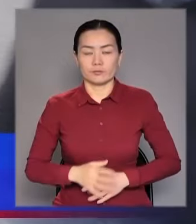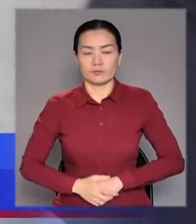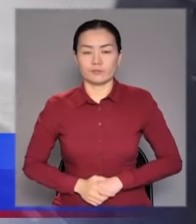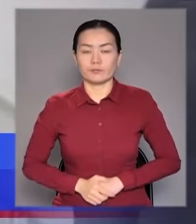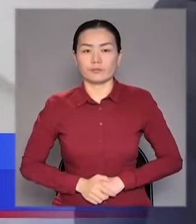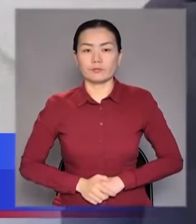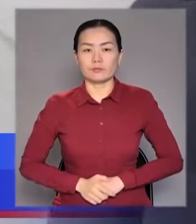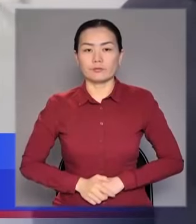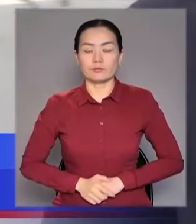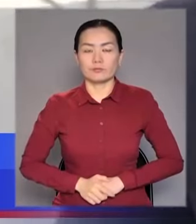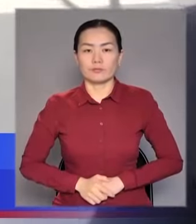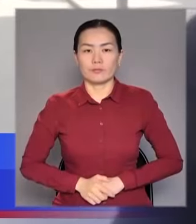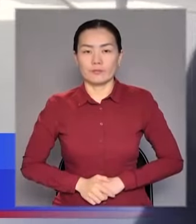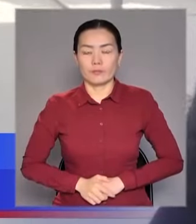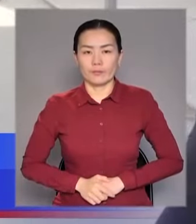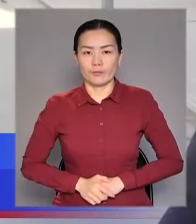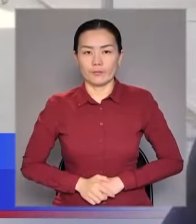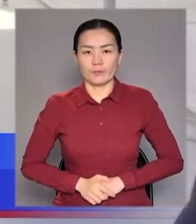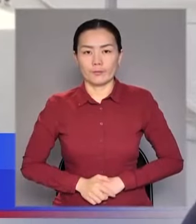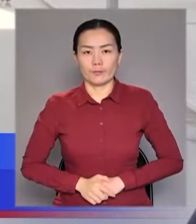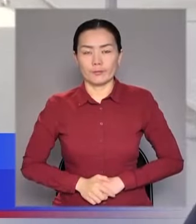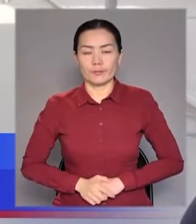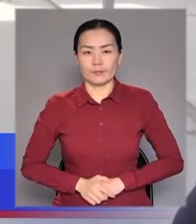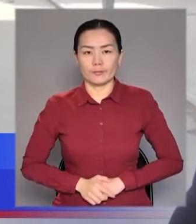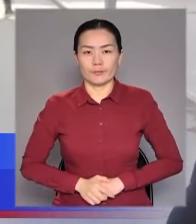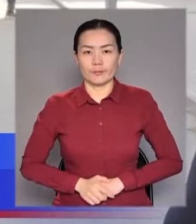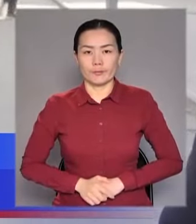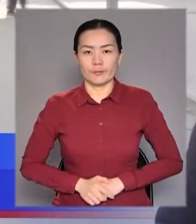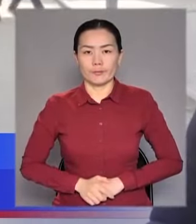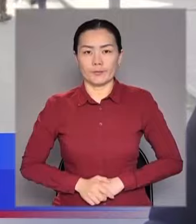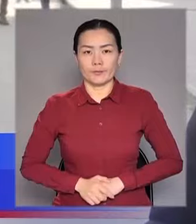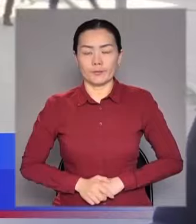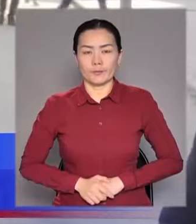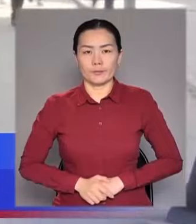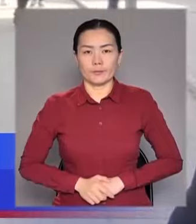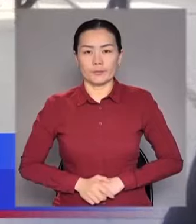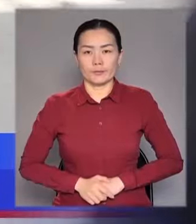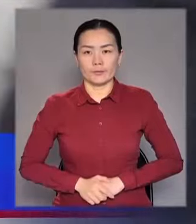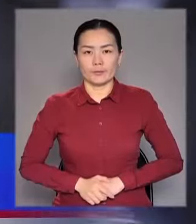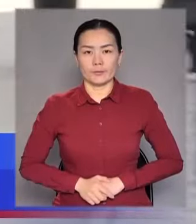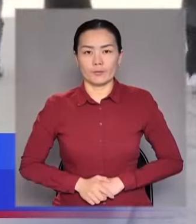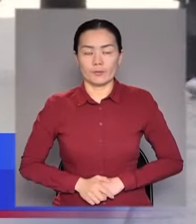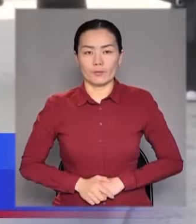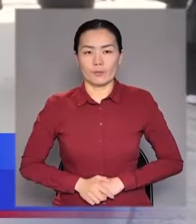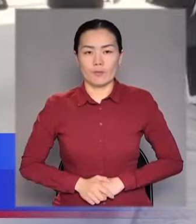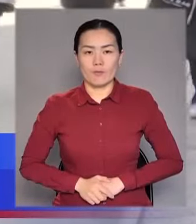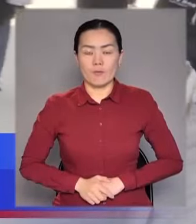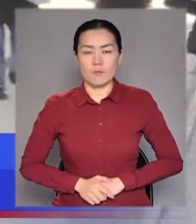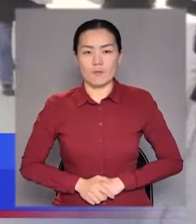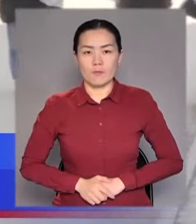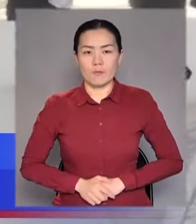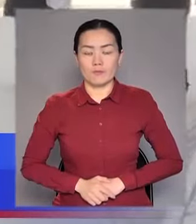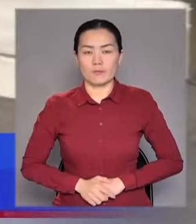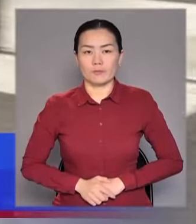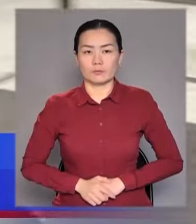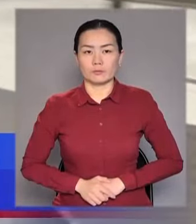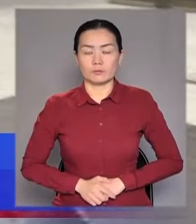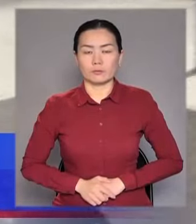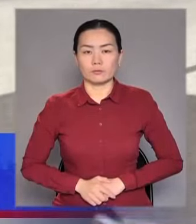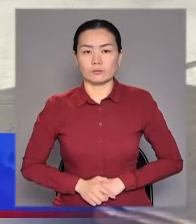Қыстан шығу ма? Қыстан шығу ма? Аман қаласа ма? Жалпы естулерің бар негізі. Қандай мереке 14-ші наурыз?